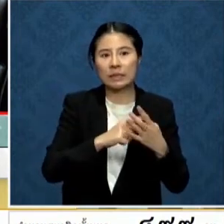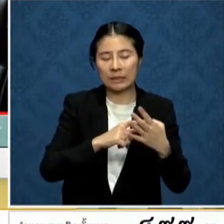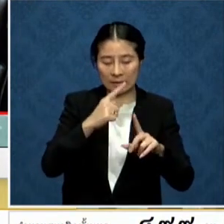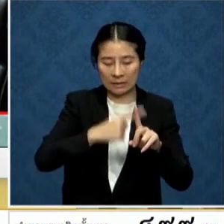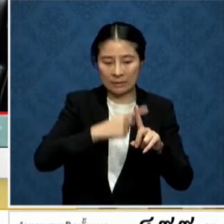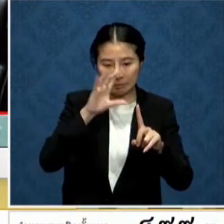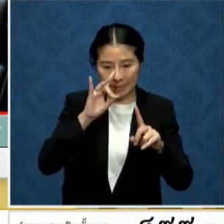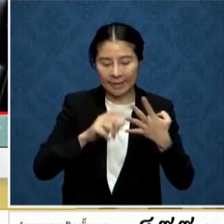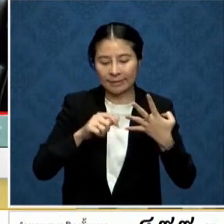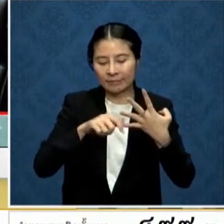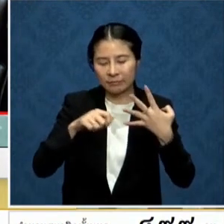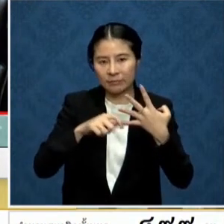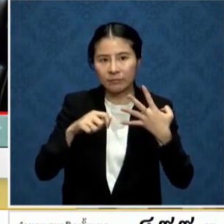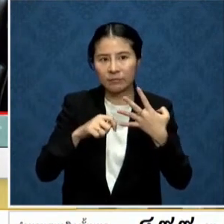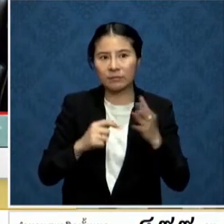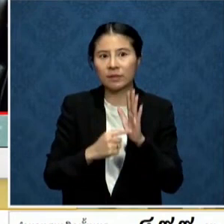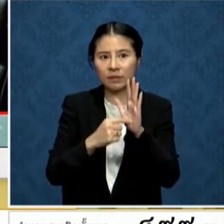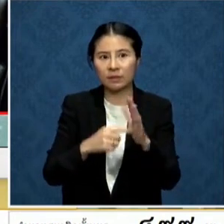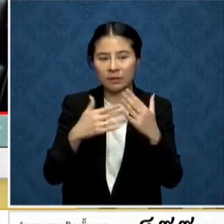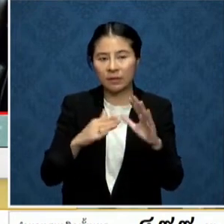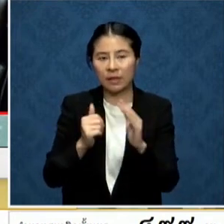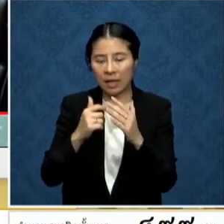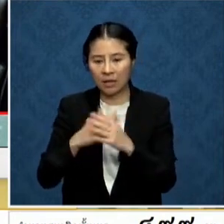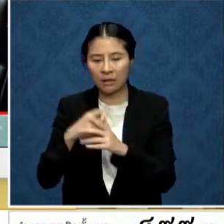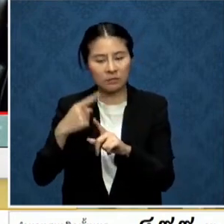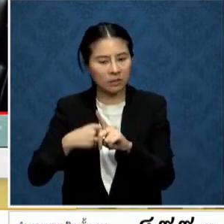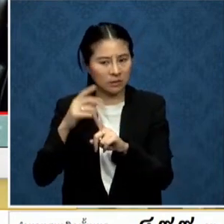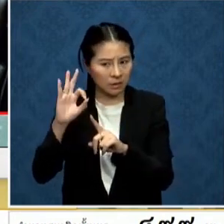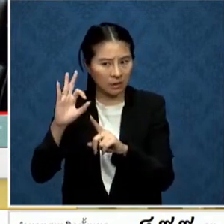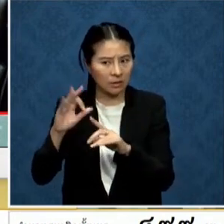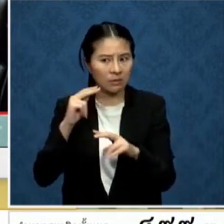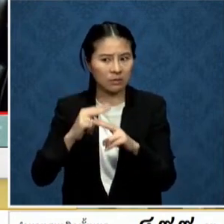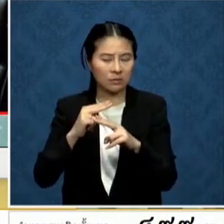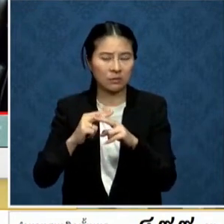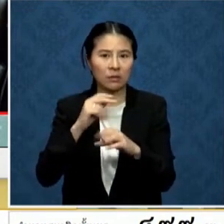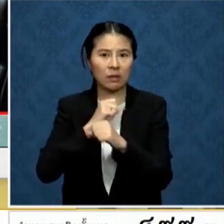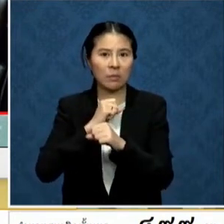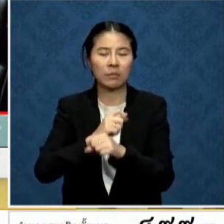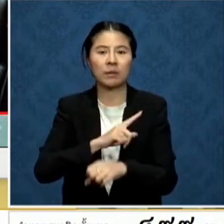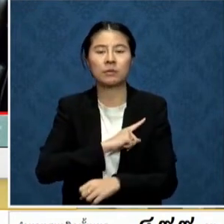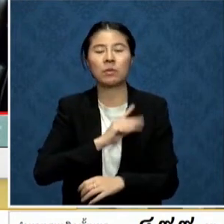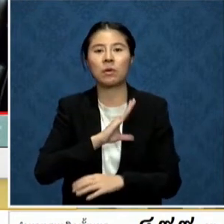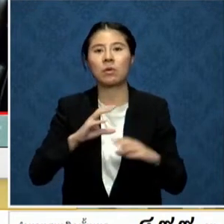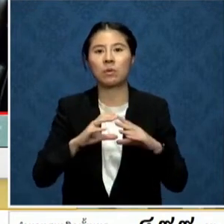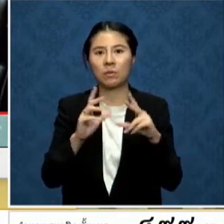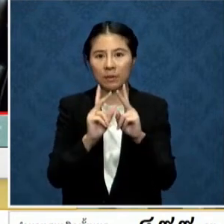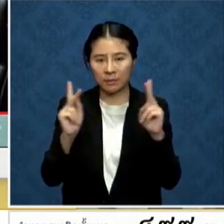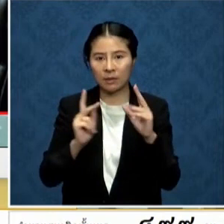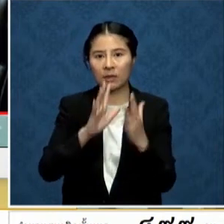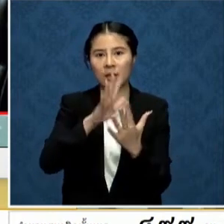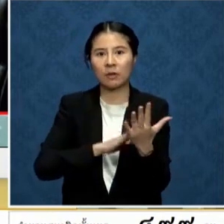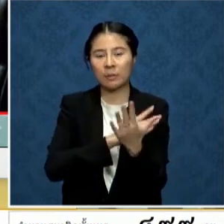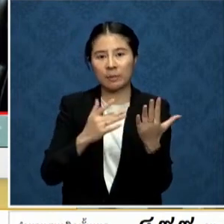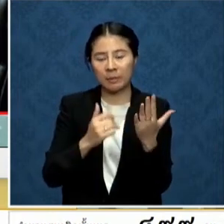สิงหาคมนะครับแต่ว่าหลังจากนั้น 1เดือนเนี่ยพอมันมีการพูดคุยกันเรื่องชื่อและบทบาทหน้าที่ของคณะกรรมาธิการเนี่ยมีการยื่นร่างแก้ไขข้อ